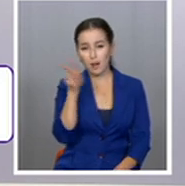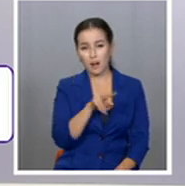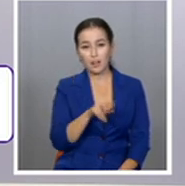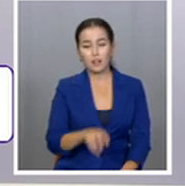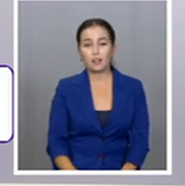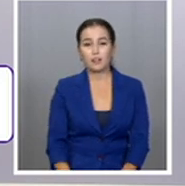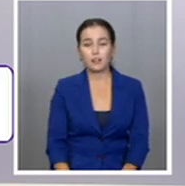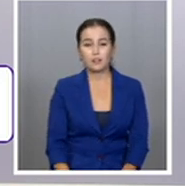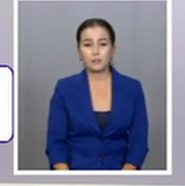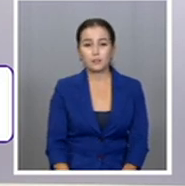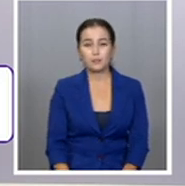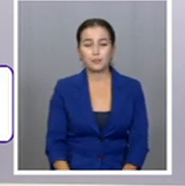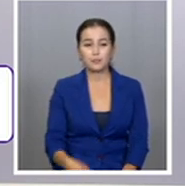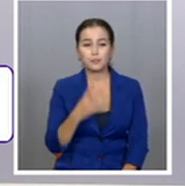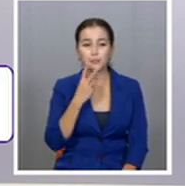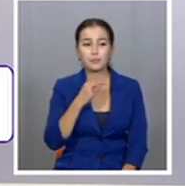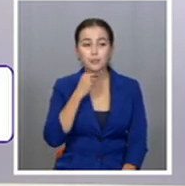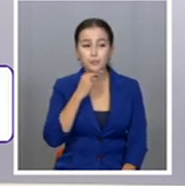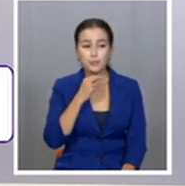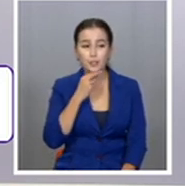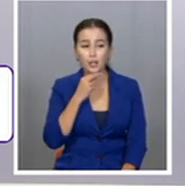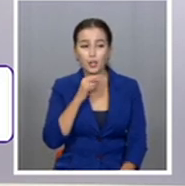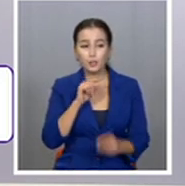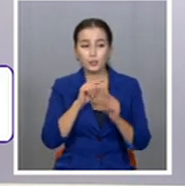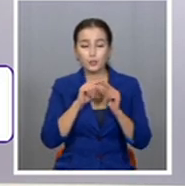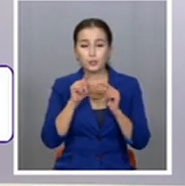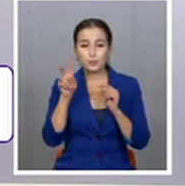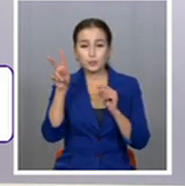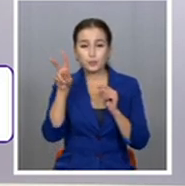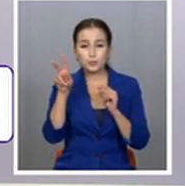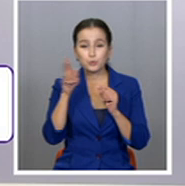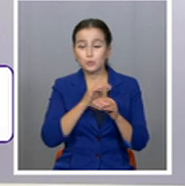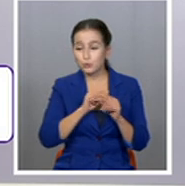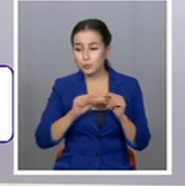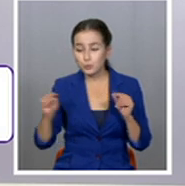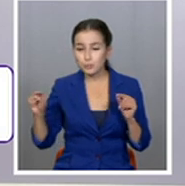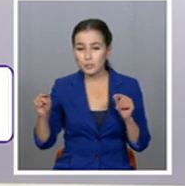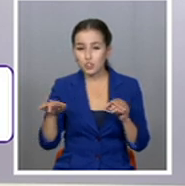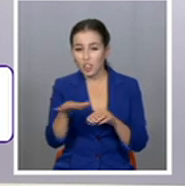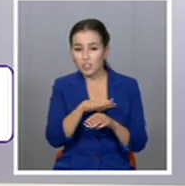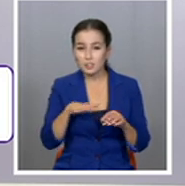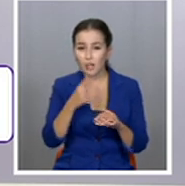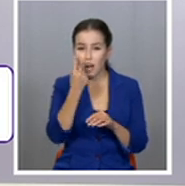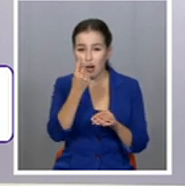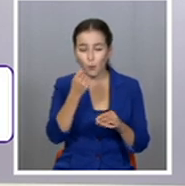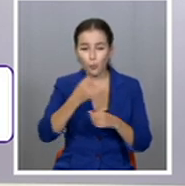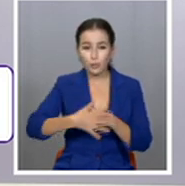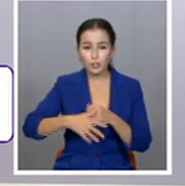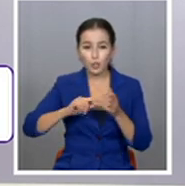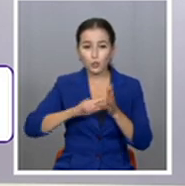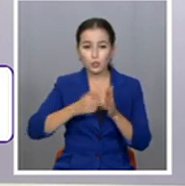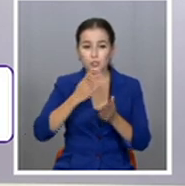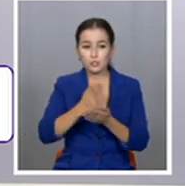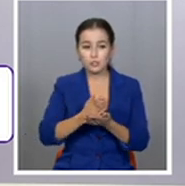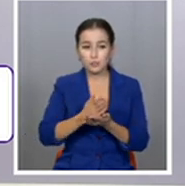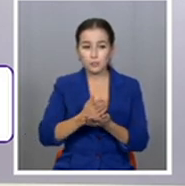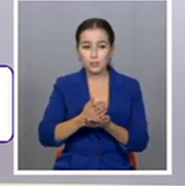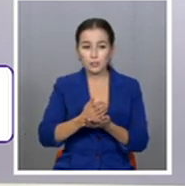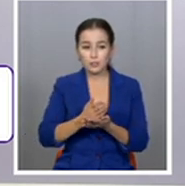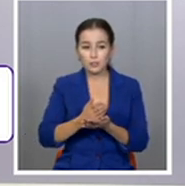параллель. Келесі жағдай, түзу мен жазықтықтың ортақ бір ғана нүктесі бар, яғни олар қиылысады.